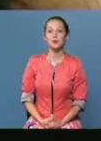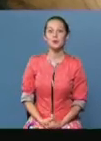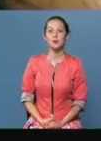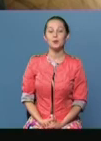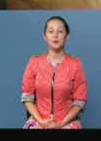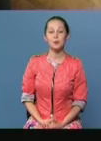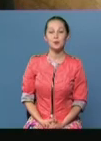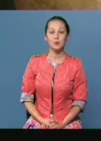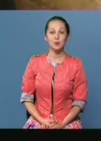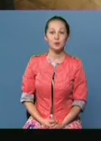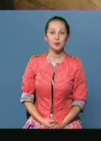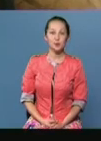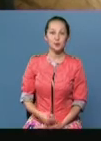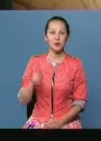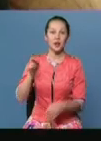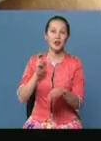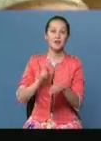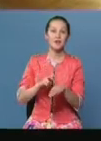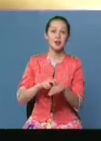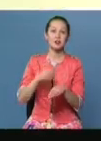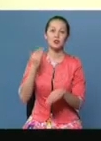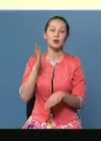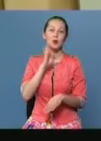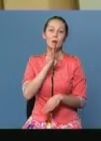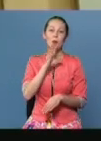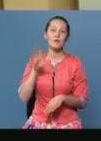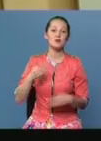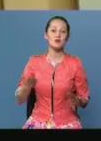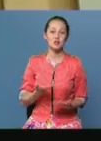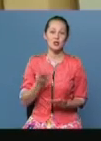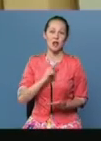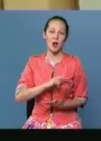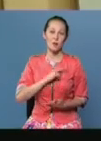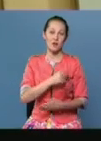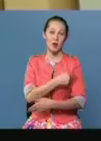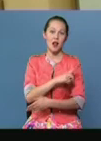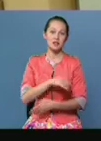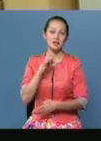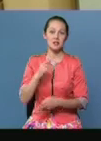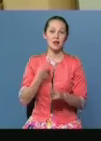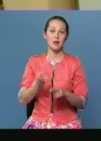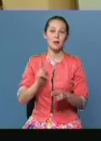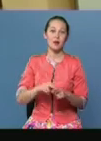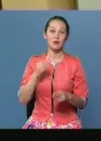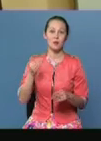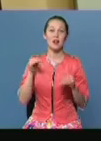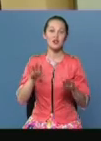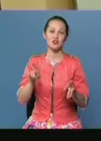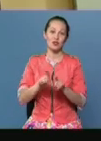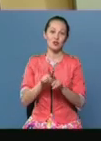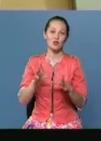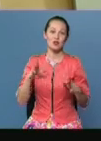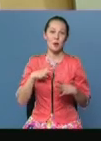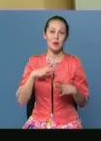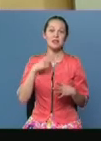Коренная балезинка Ольга Касимова – врач потомственный. Ее мама всю жизнь проработала в местной больнице, и именно глядя на нее, Ольга твердо решила, тоже станет детским